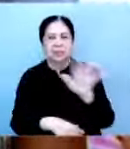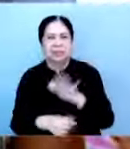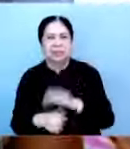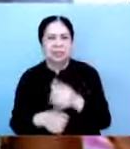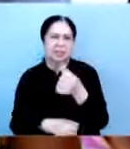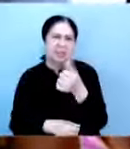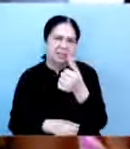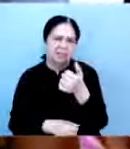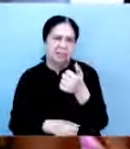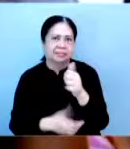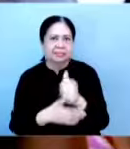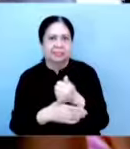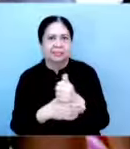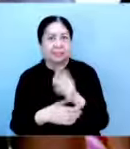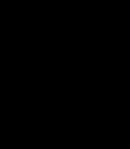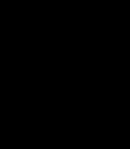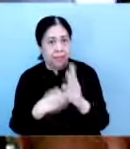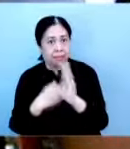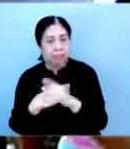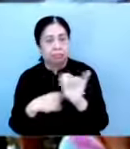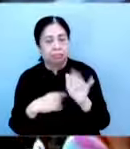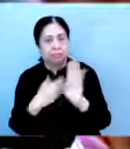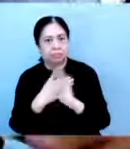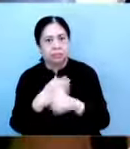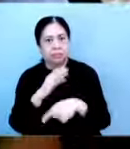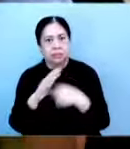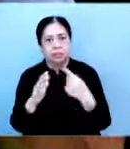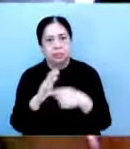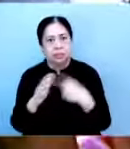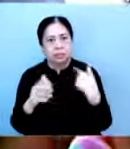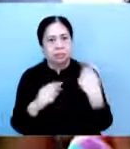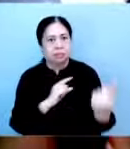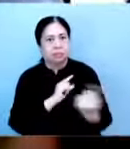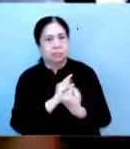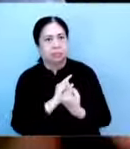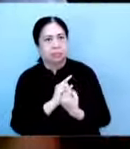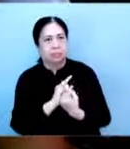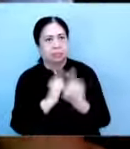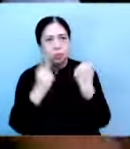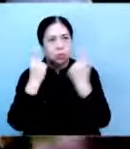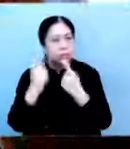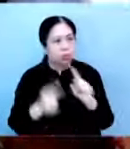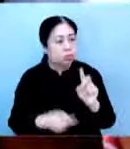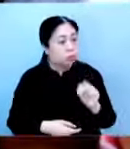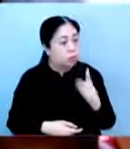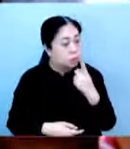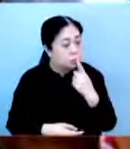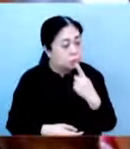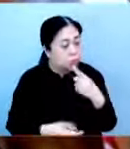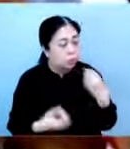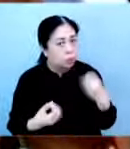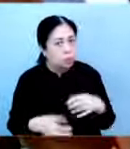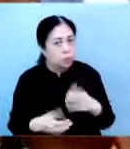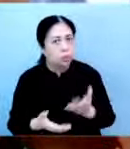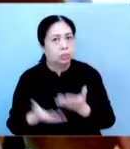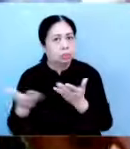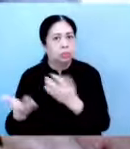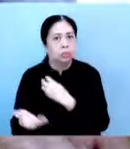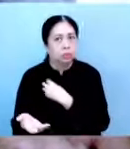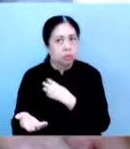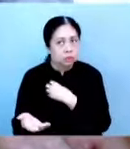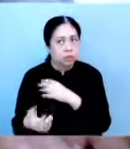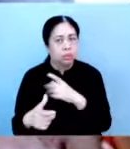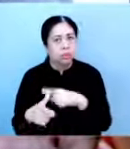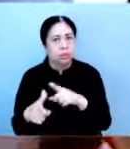ganyan at nasoli mo Yes naman po Minsan kapag may lumalapit na concern ah nilalapit po namin sa presinto then kapag